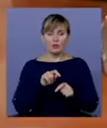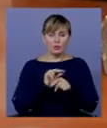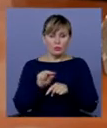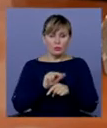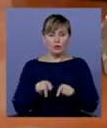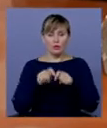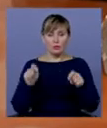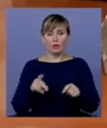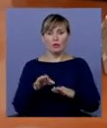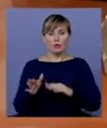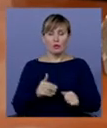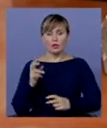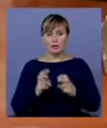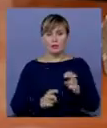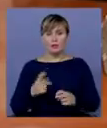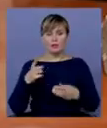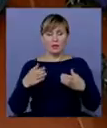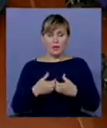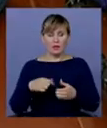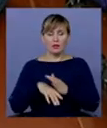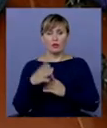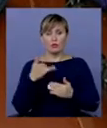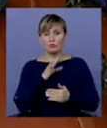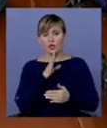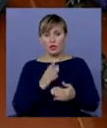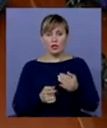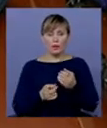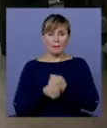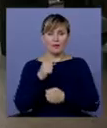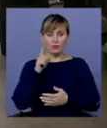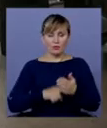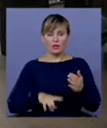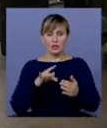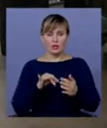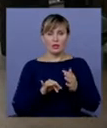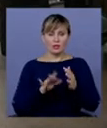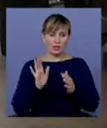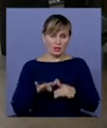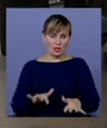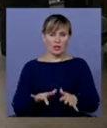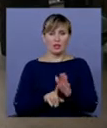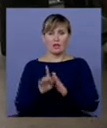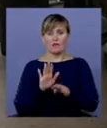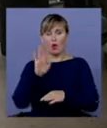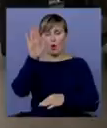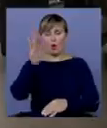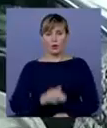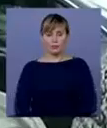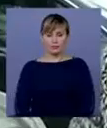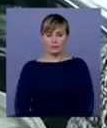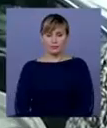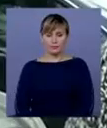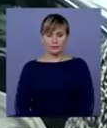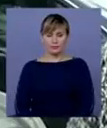бизнес. Но после производства первой партии продукции у женщин появилась уверенность, и дела пошли в гору, говорит активист. Они сами